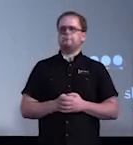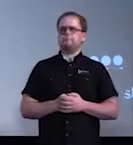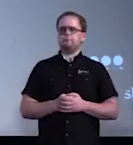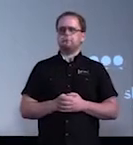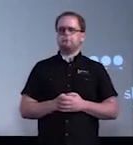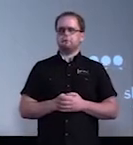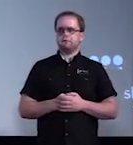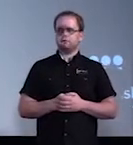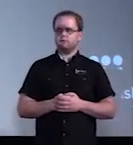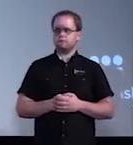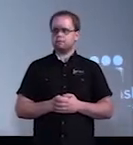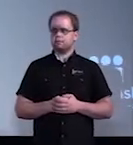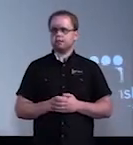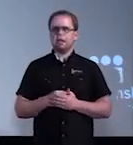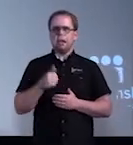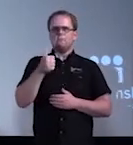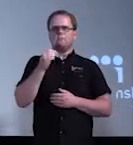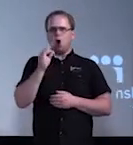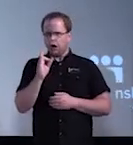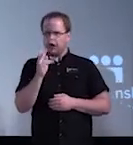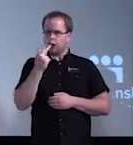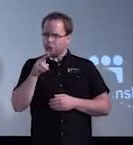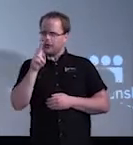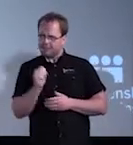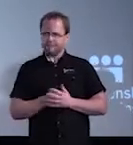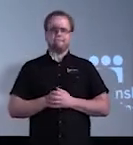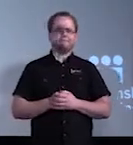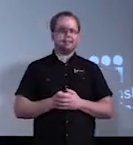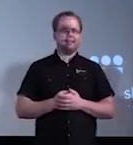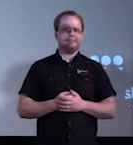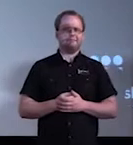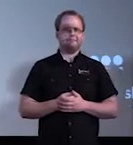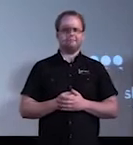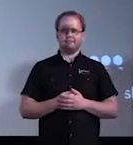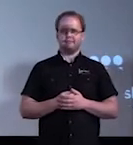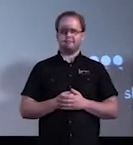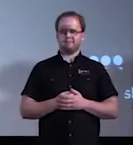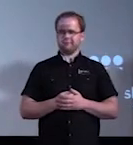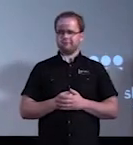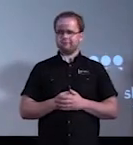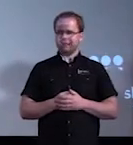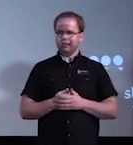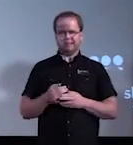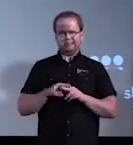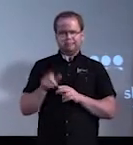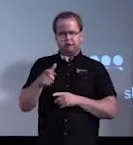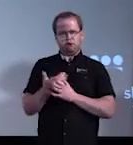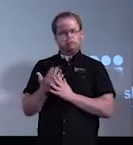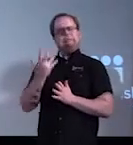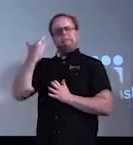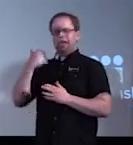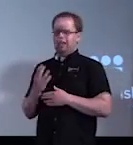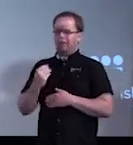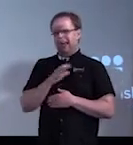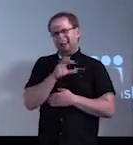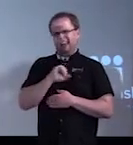Nej, Alice Gunke va? Alice Ba Kunke. Ja, Kunke Ba, precis. Ja, just det, jag glömde. Du vet, jag kände dig från way back. Ja, och jag